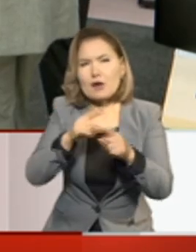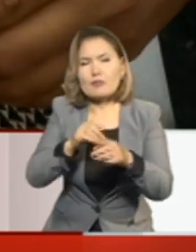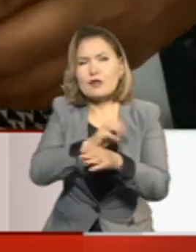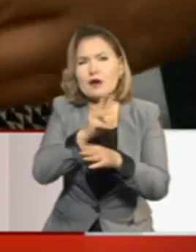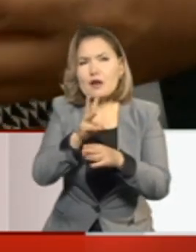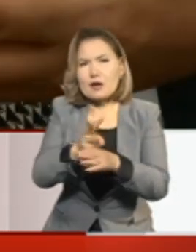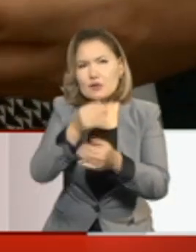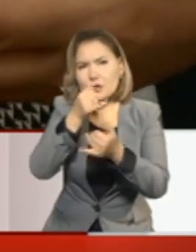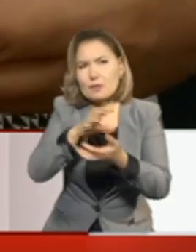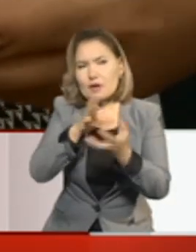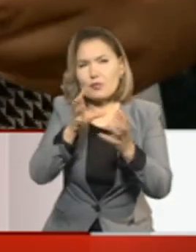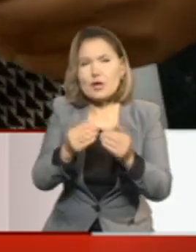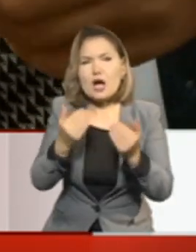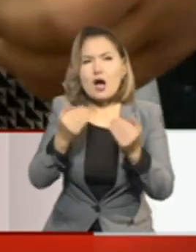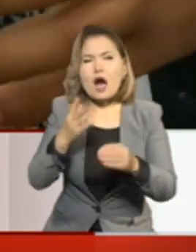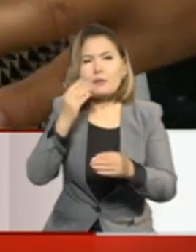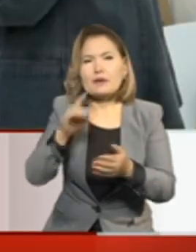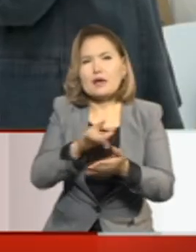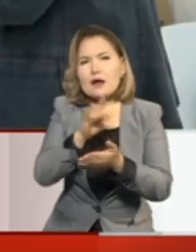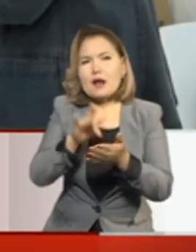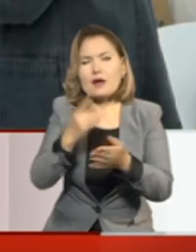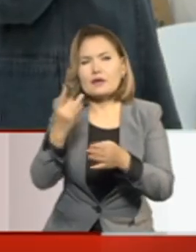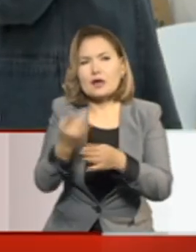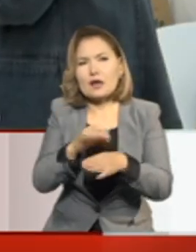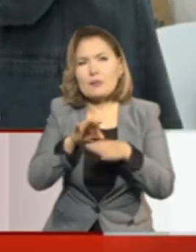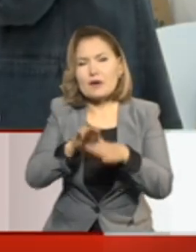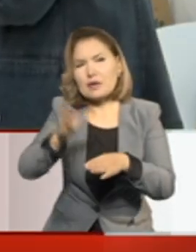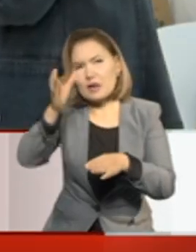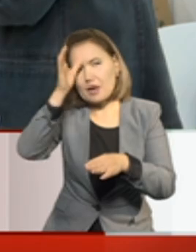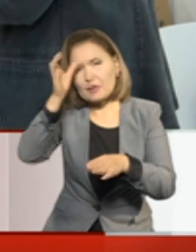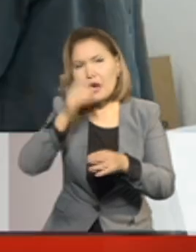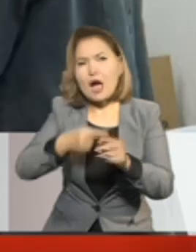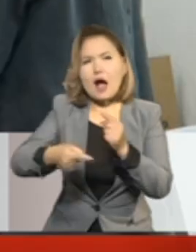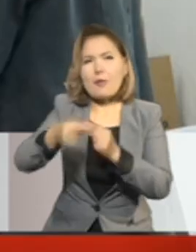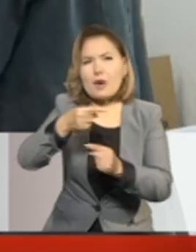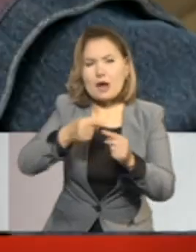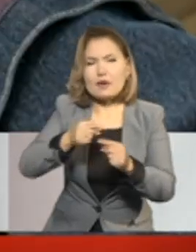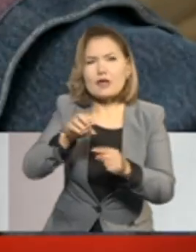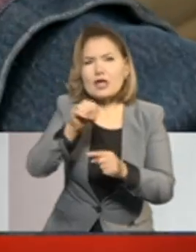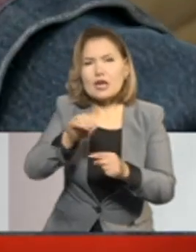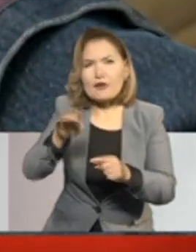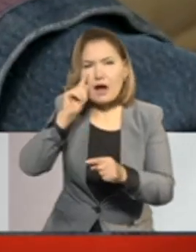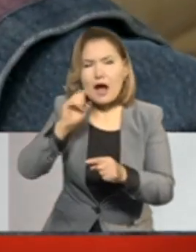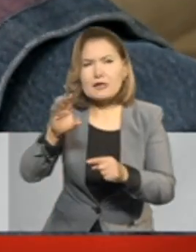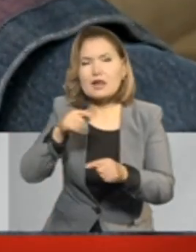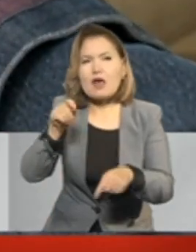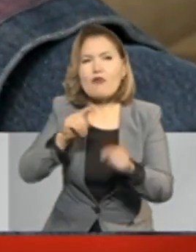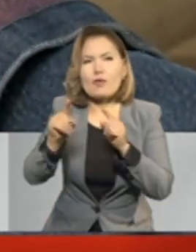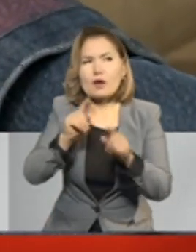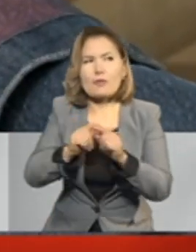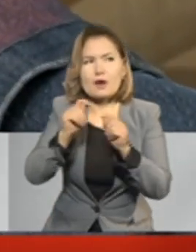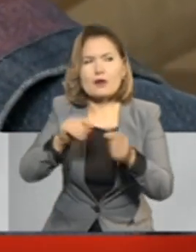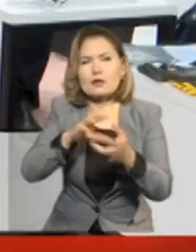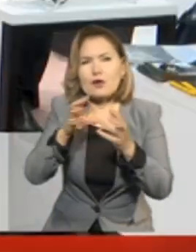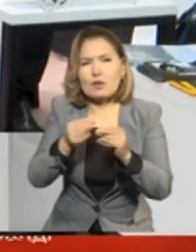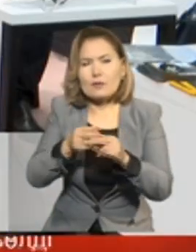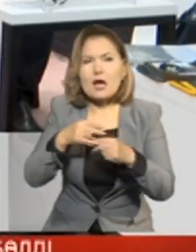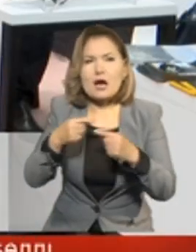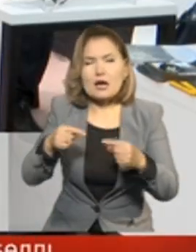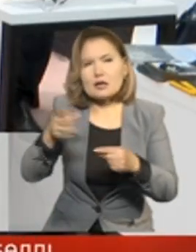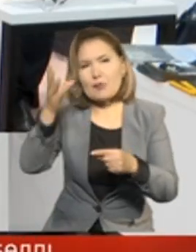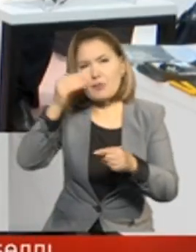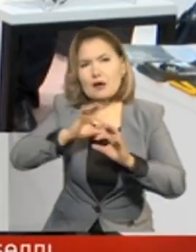қол жеткізе алмай отыр. Бүгін Алматыда алғаш рет өткен ғылыми коммерцияландырудың еуразиялық форум аясында осындай пікірлер